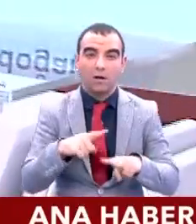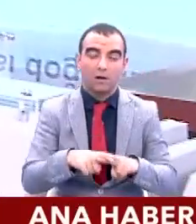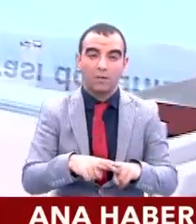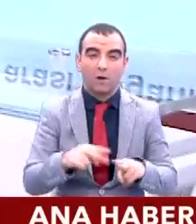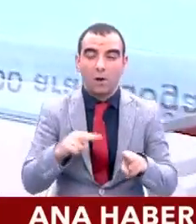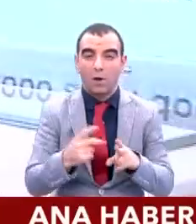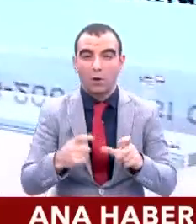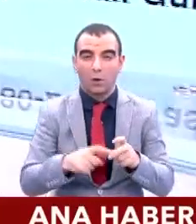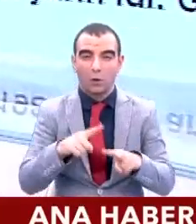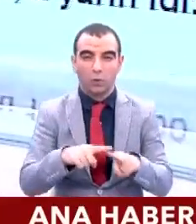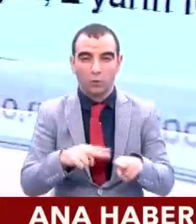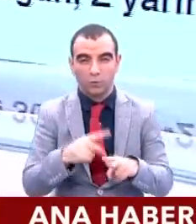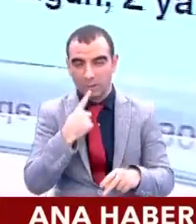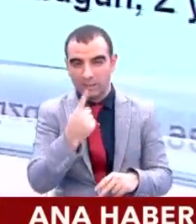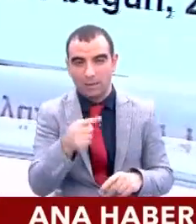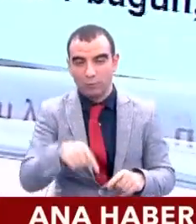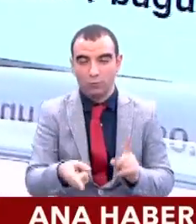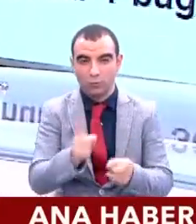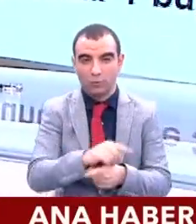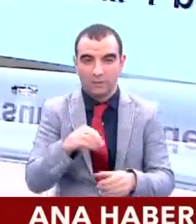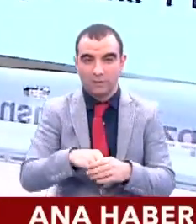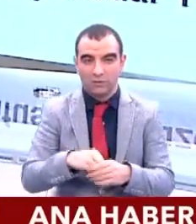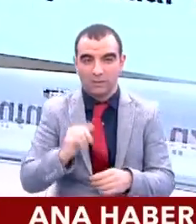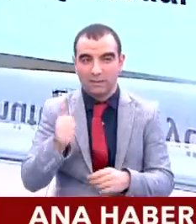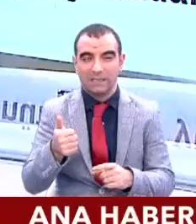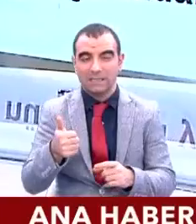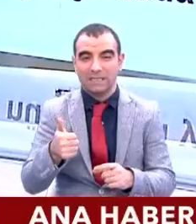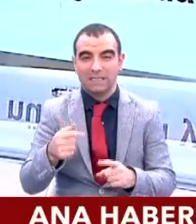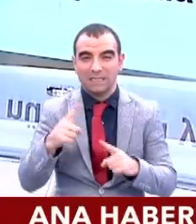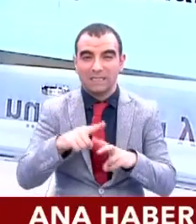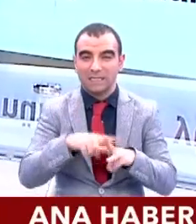Yeni Kuşak bundan sonrası için yarın temsil ediyor vaziyette olacak